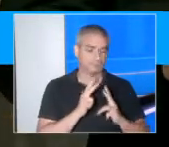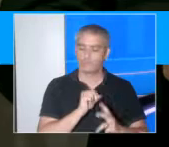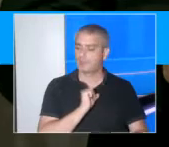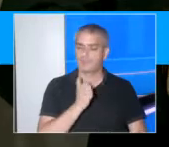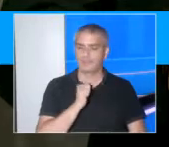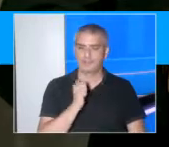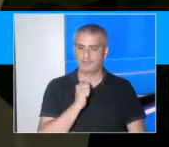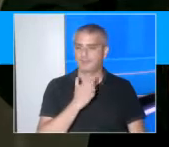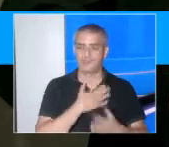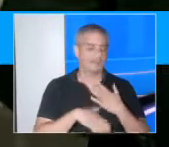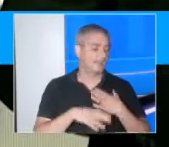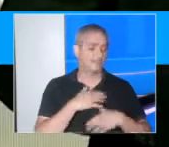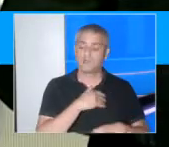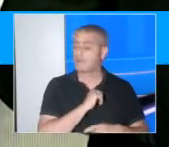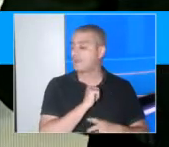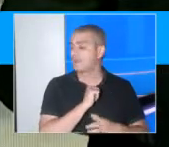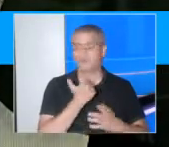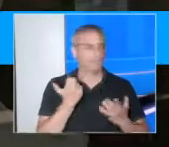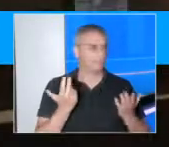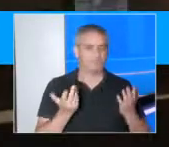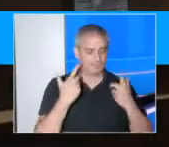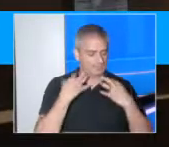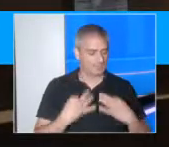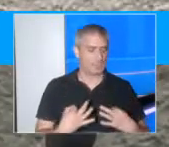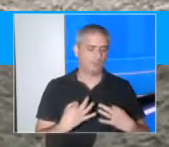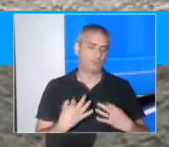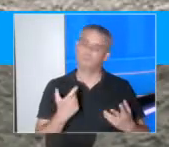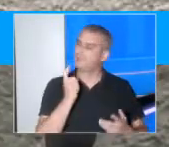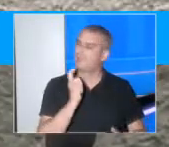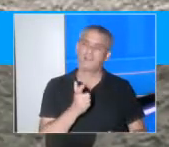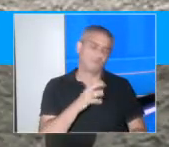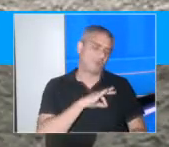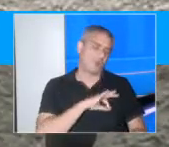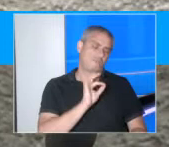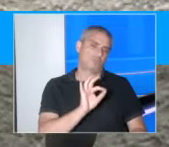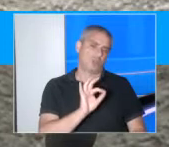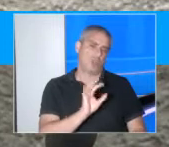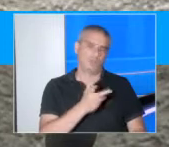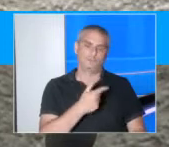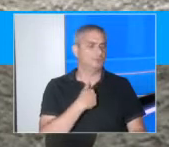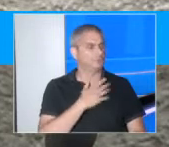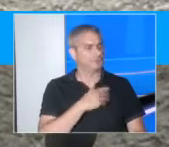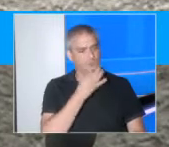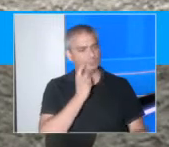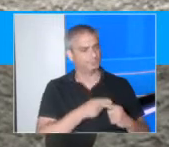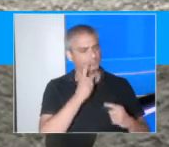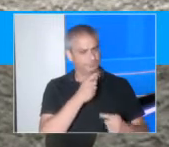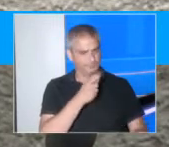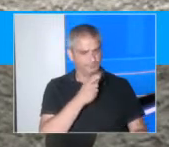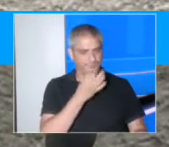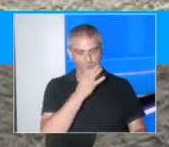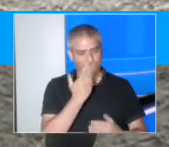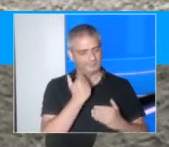הכי נעימה, הכי מעולה, מתורבתת. הוא אדם, זה האופי שלו. אני רוצה לשאול אותך בדיוק בעניין הזה, טלב אלסאנע,